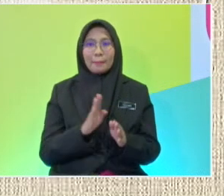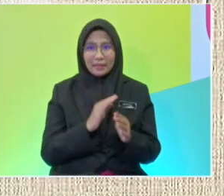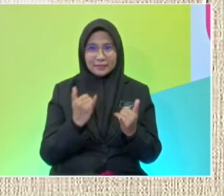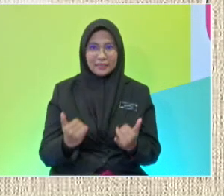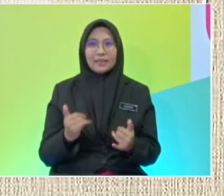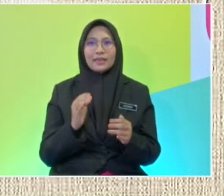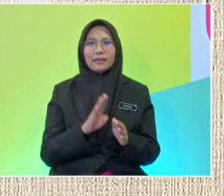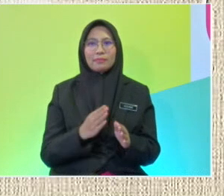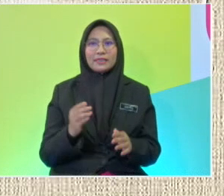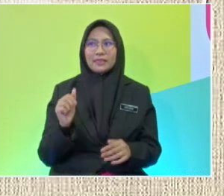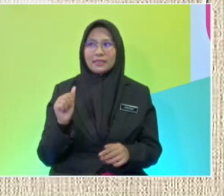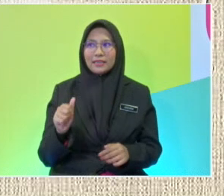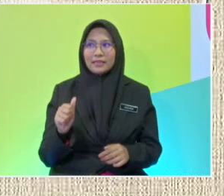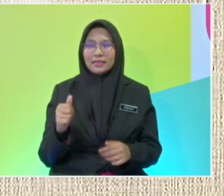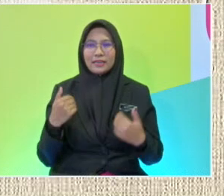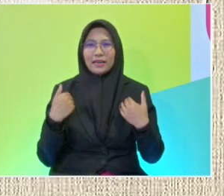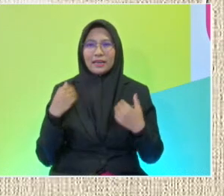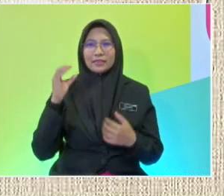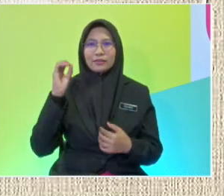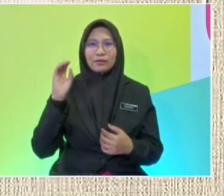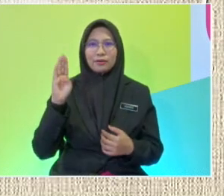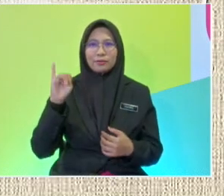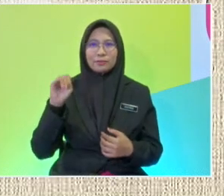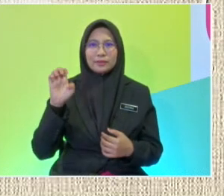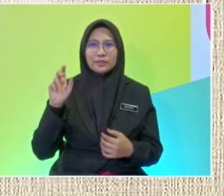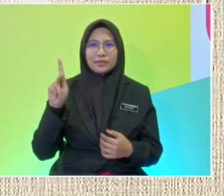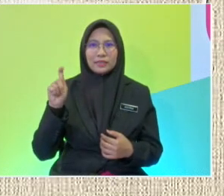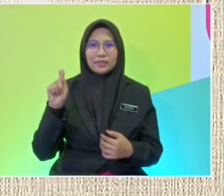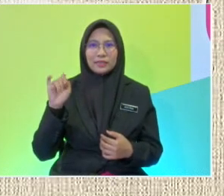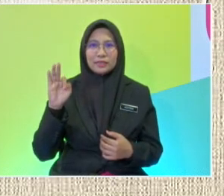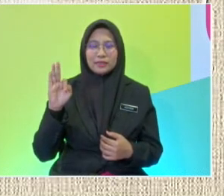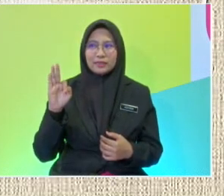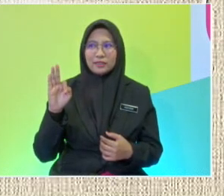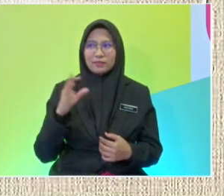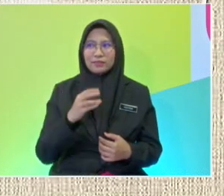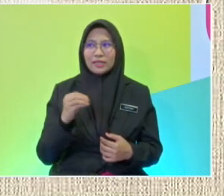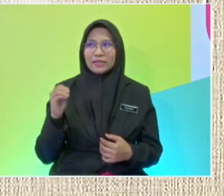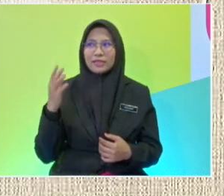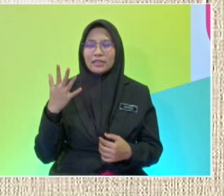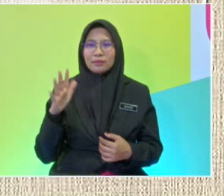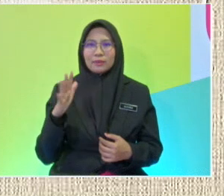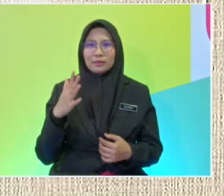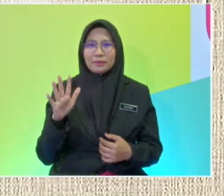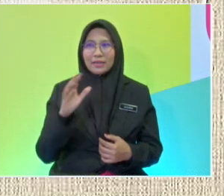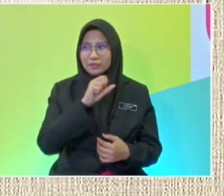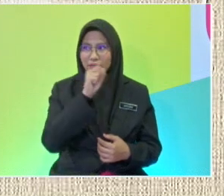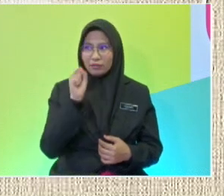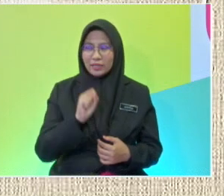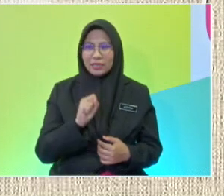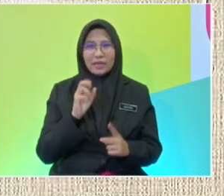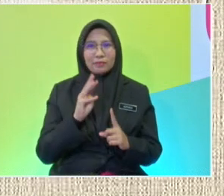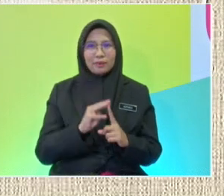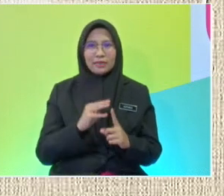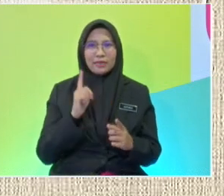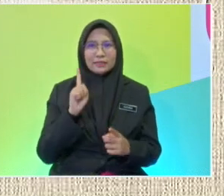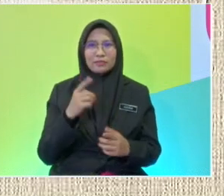di objektif sebagai bentuk kemudian kita ada 15 soal dan maka satu hingga lima maka jumlah